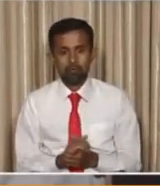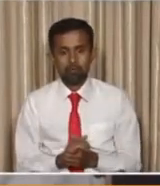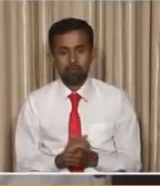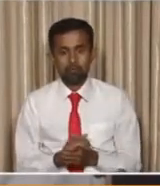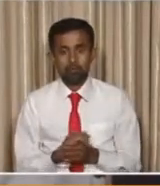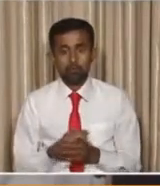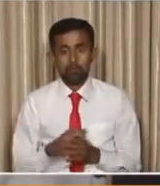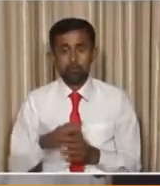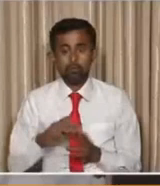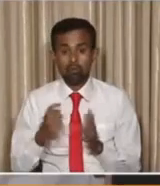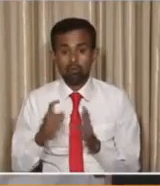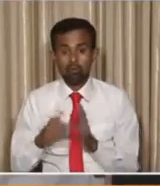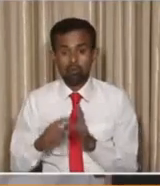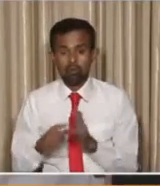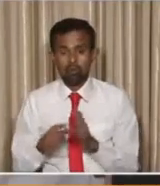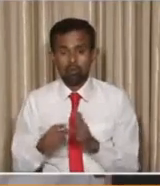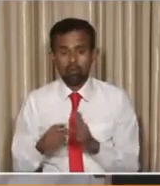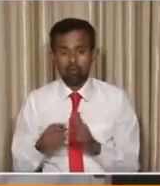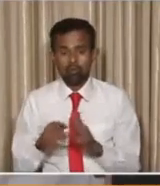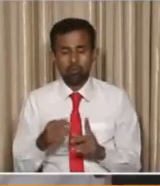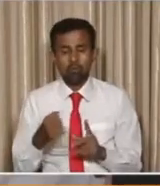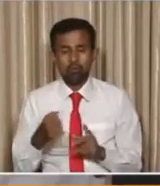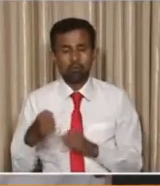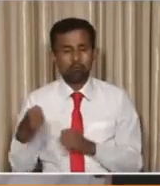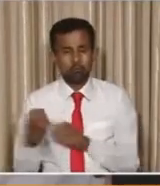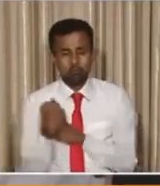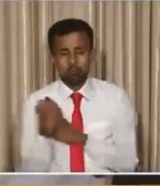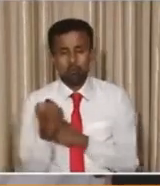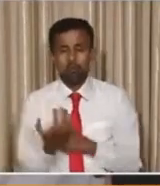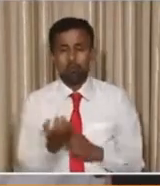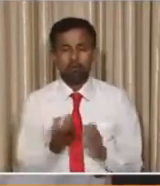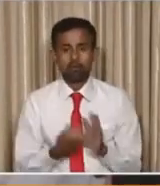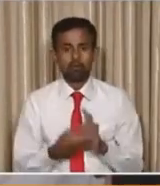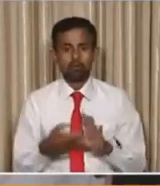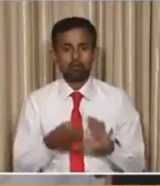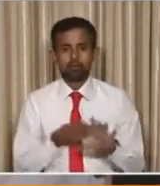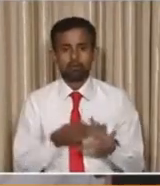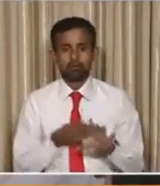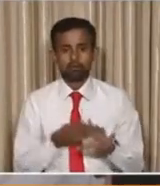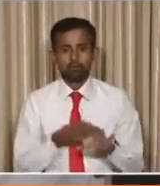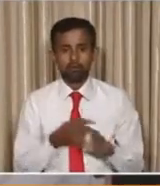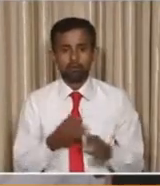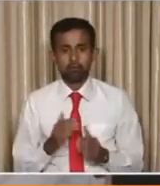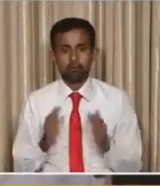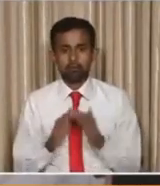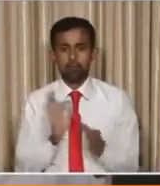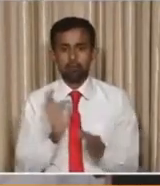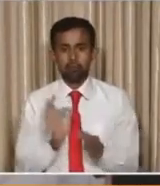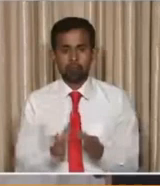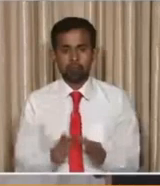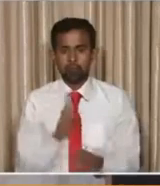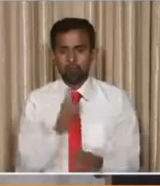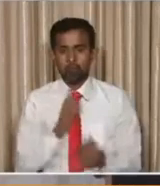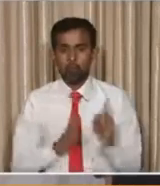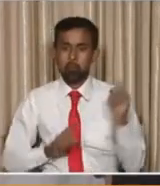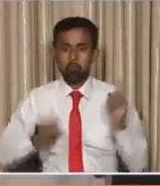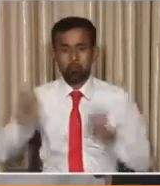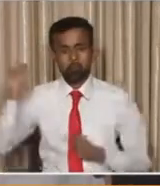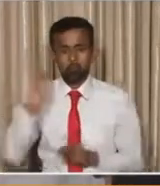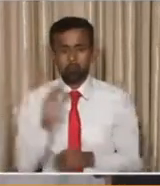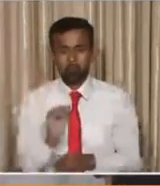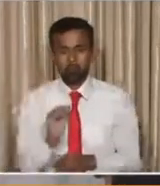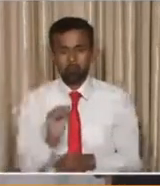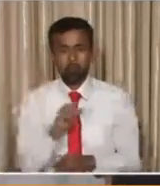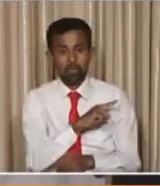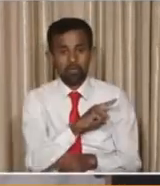වගේ එහෙම මෙහෙනේ නැත්තම් බලය අල්ල ගන්න මං ගේ පිච්චුවා කියලා පැනලා ගියා නම් එතකොට